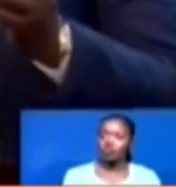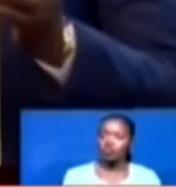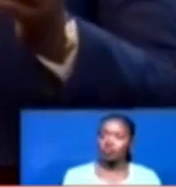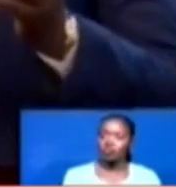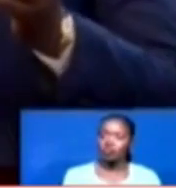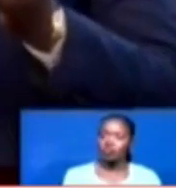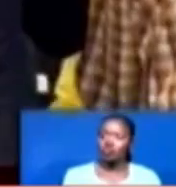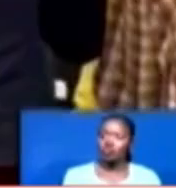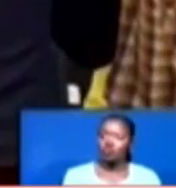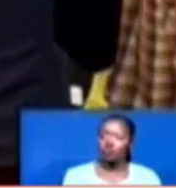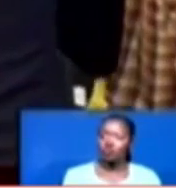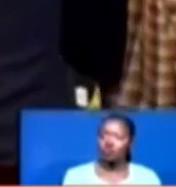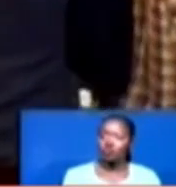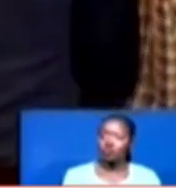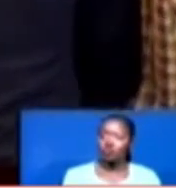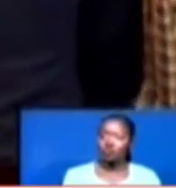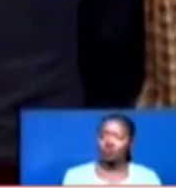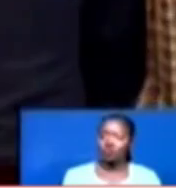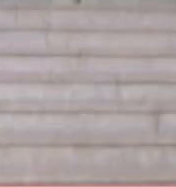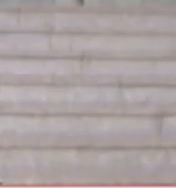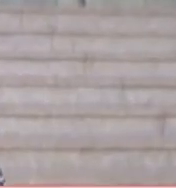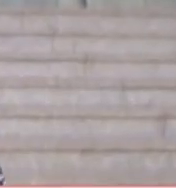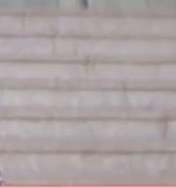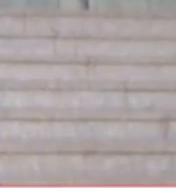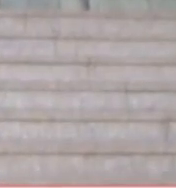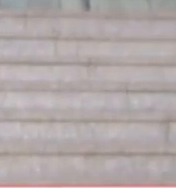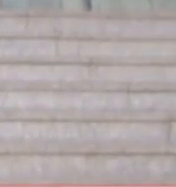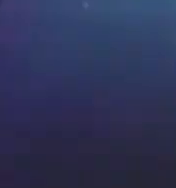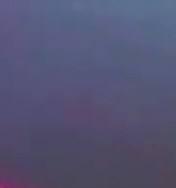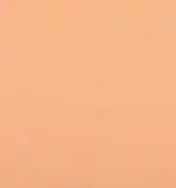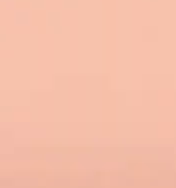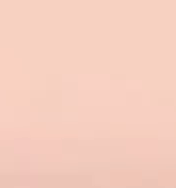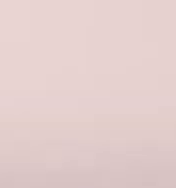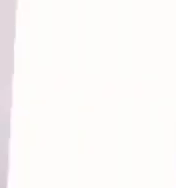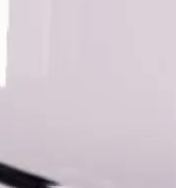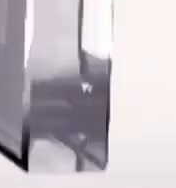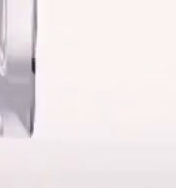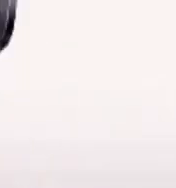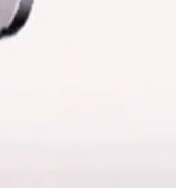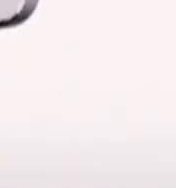buwanguzi bwa Ruto ne bamutendereza olw'obuvumu. Kubanga yali yetegese bulungi.